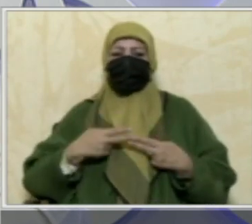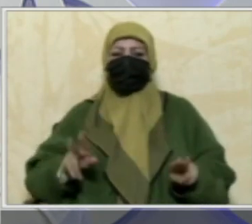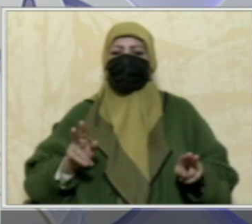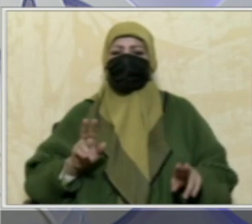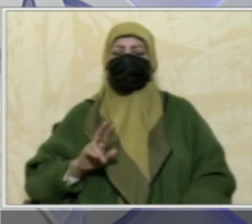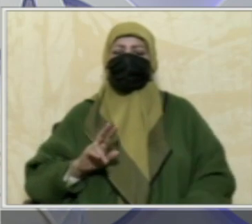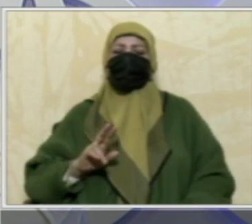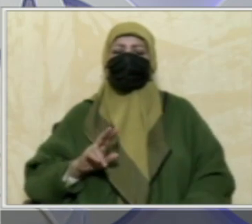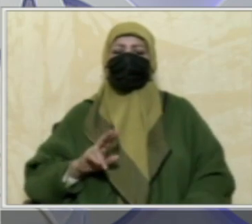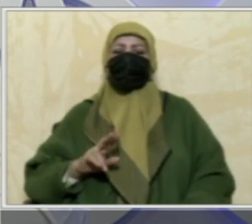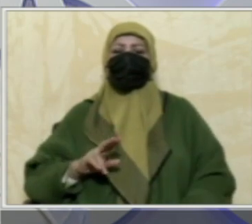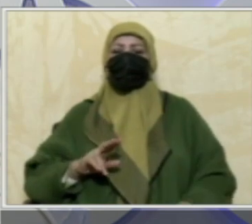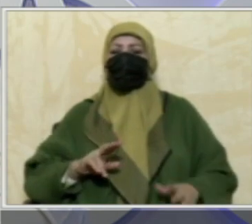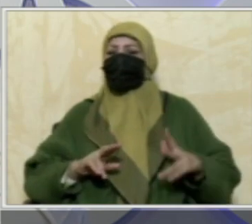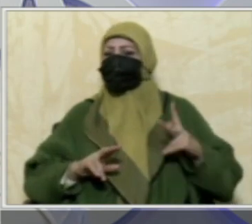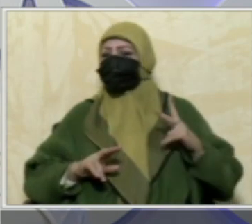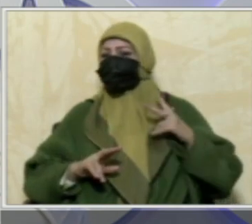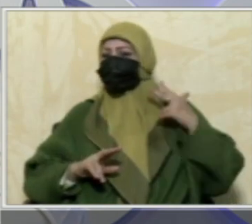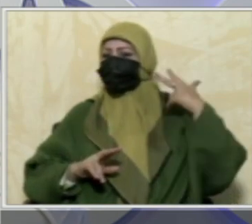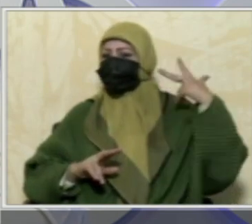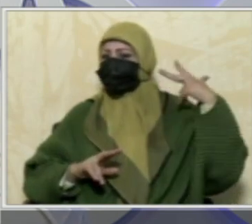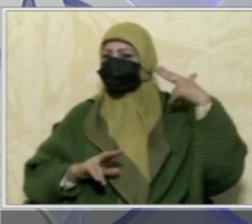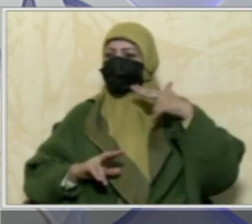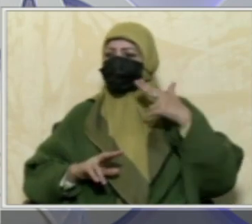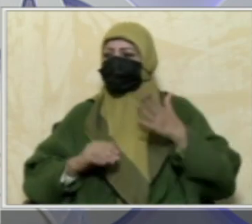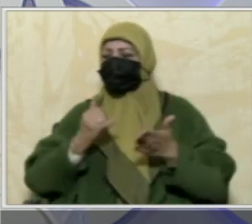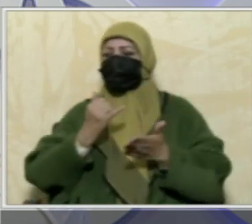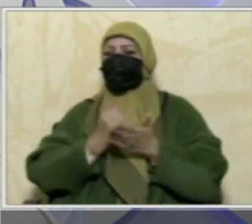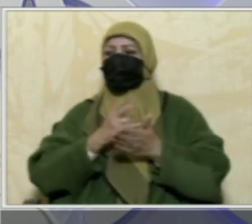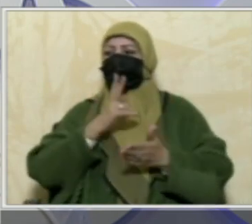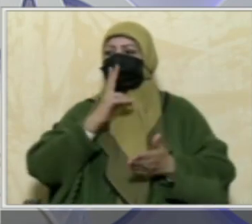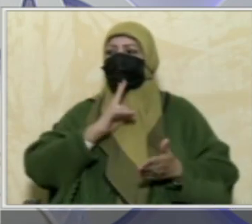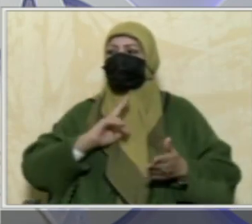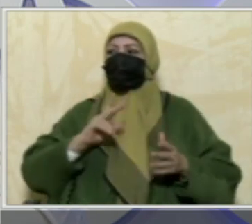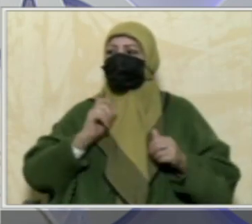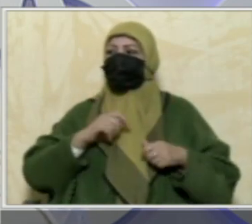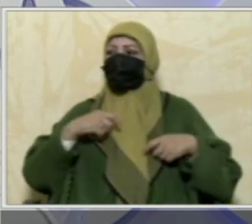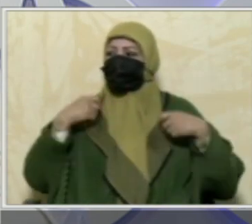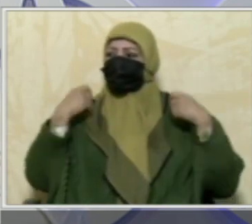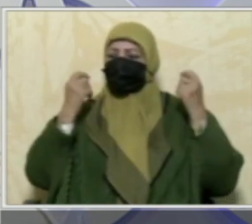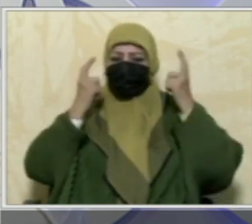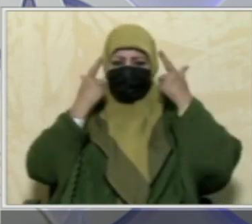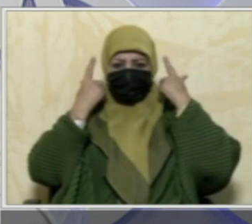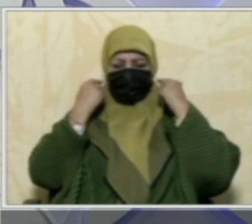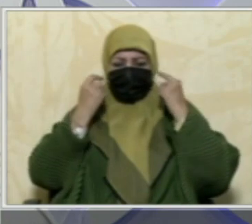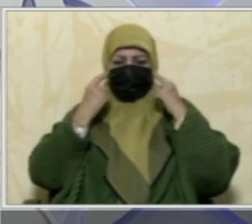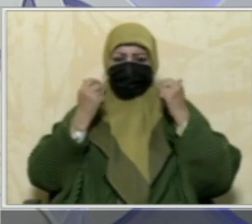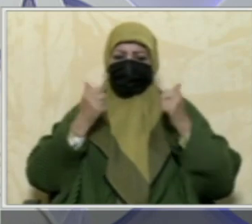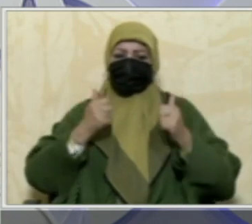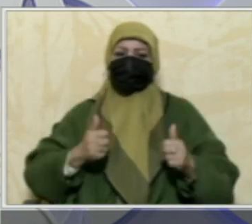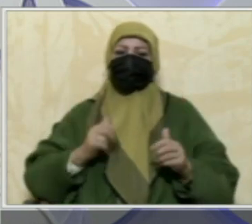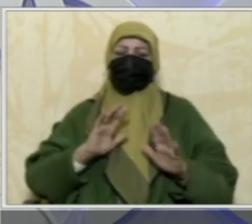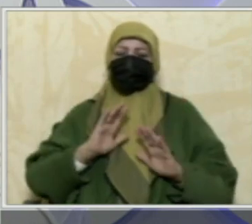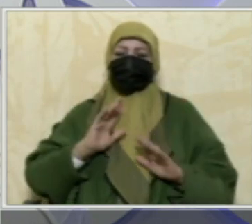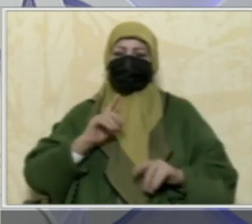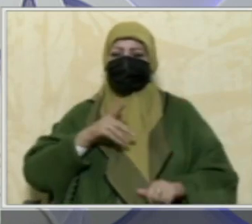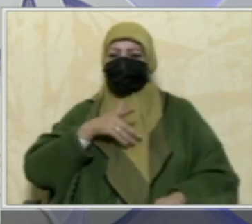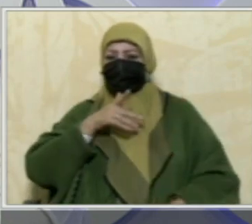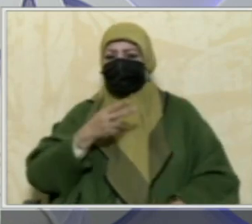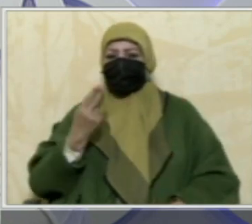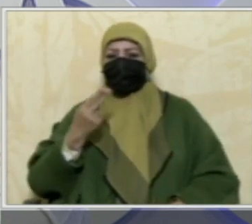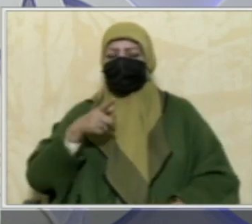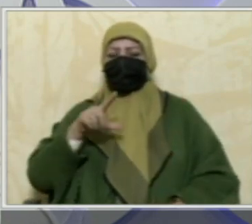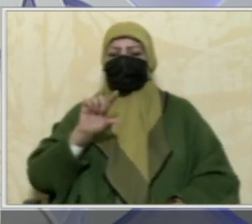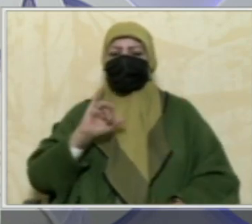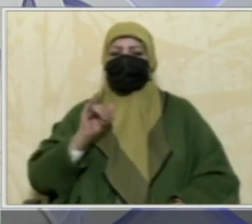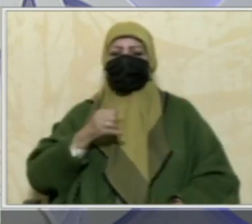والافضل طبعا ان تكون الاذنان سليمتين فقد ورد في حديث علي ان النبي صلى الله عليه وسلم امرنا ان